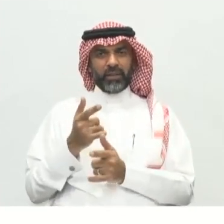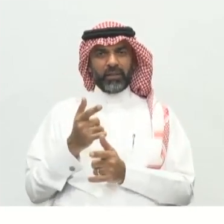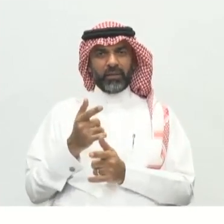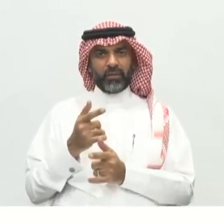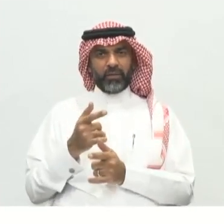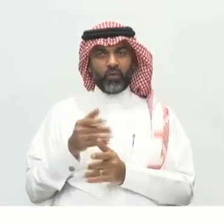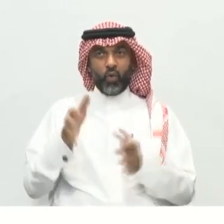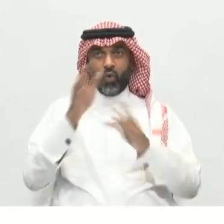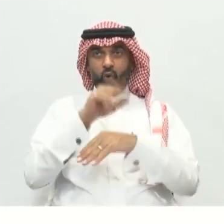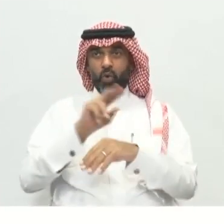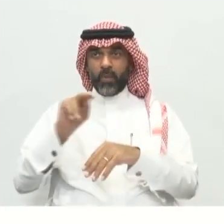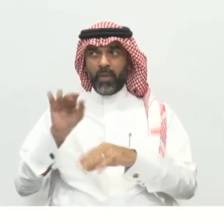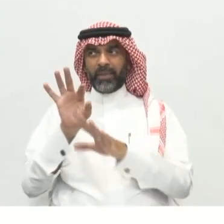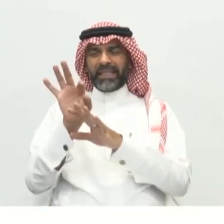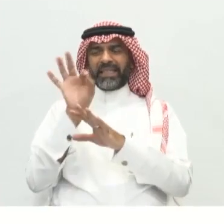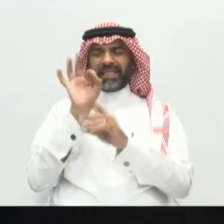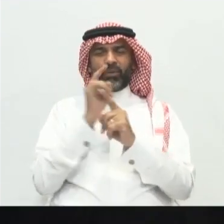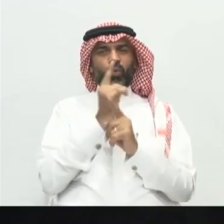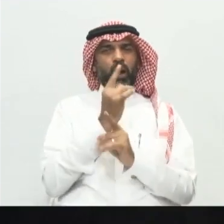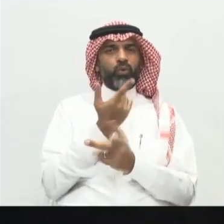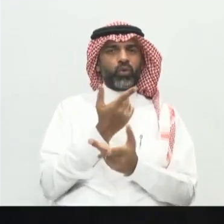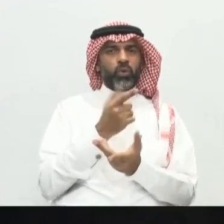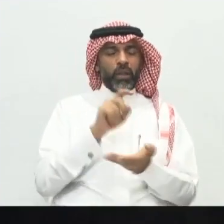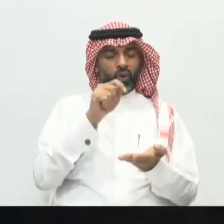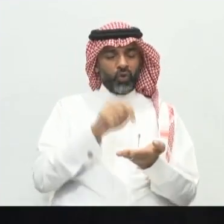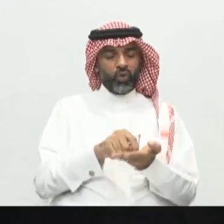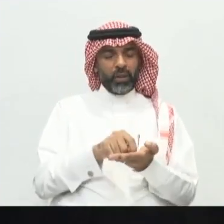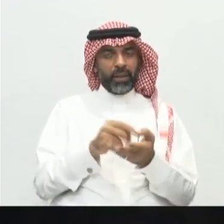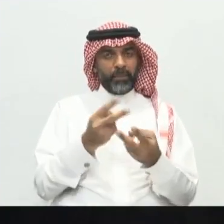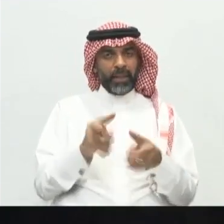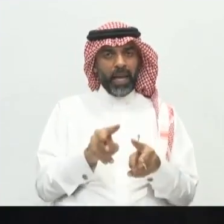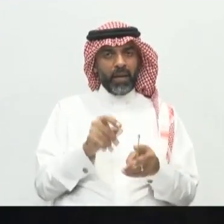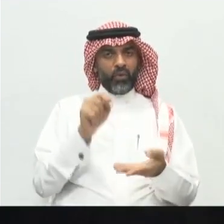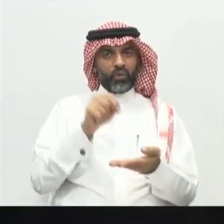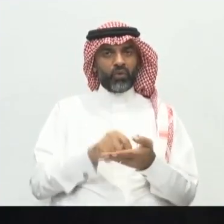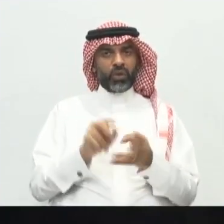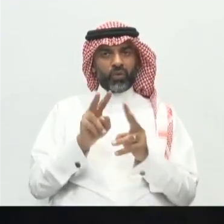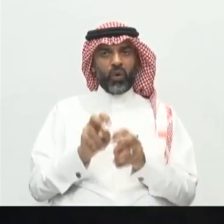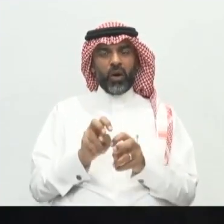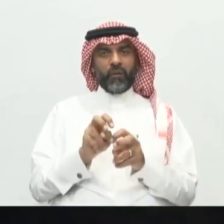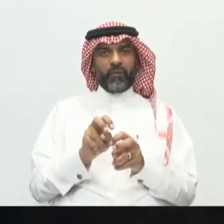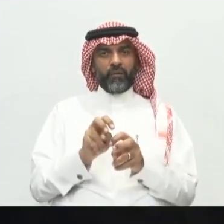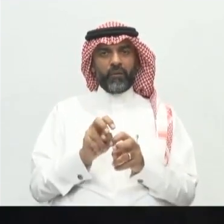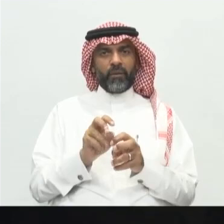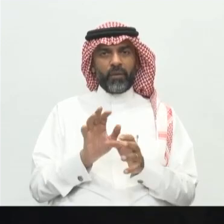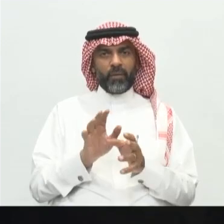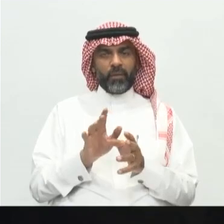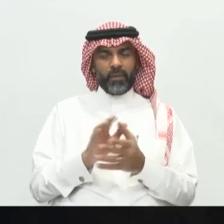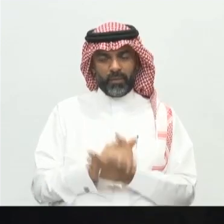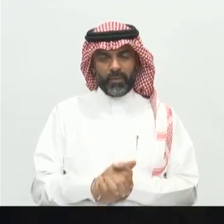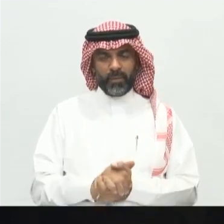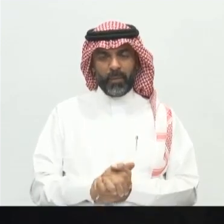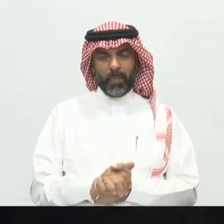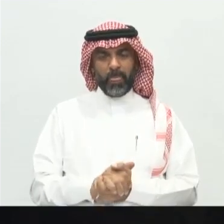سنقوم باستثناء او ابعاد نقطه التوقف ونقطه البدايه من المواقع التي سنقوم بعمل تباديل في ما